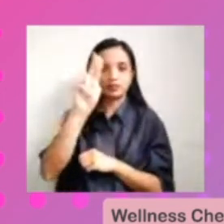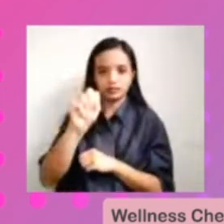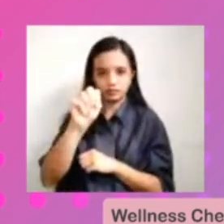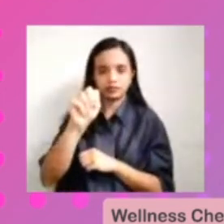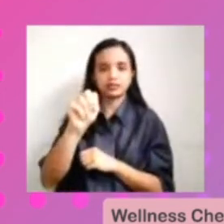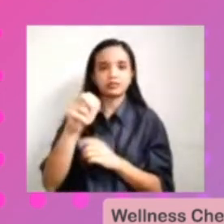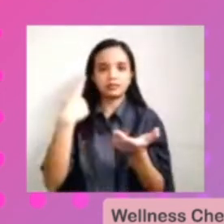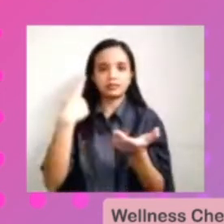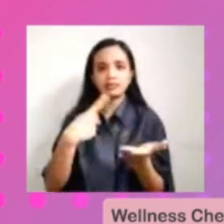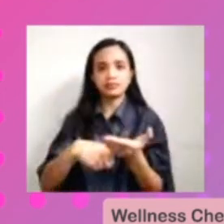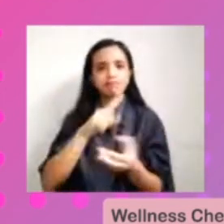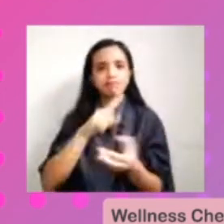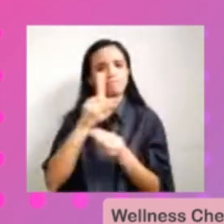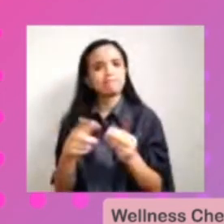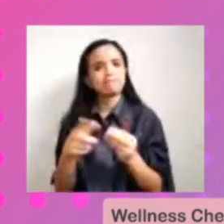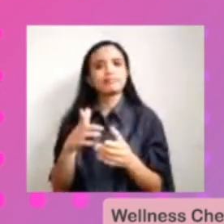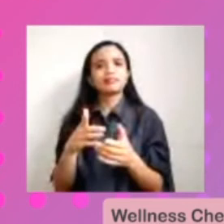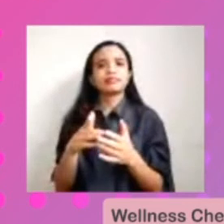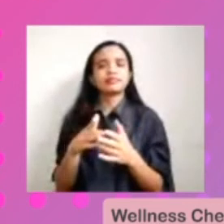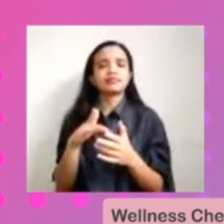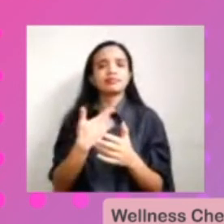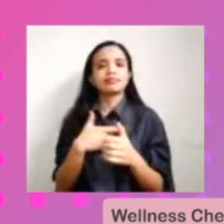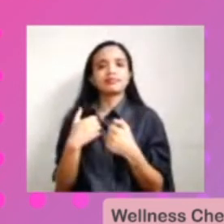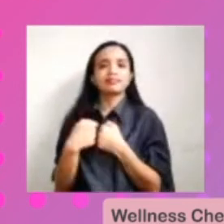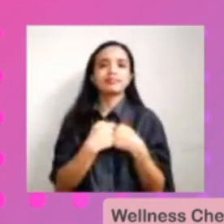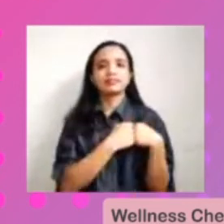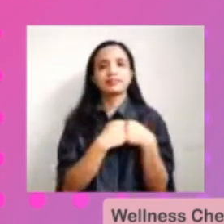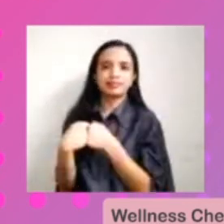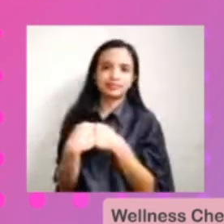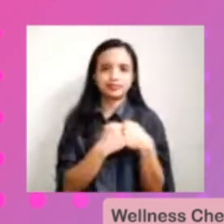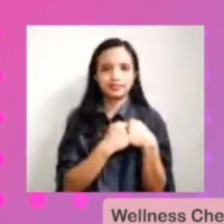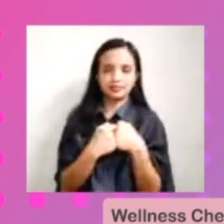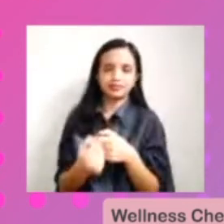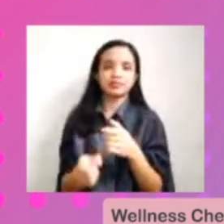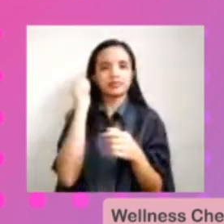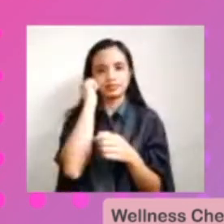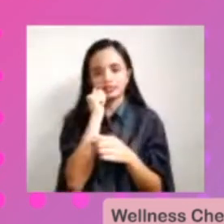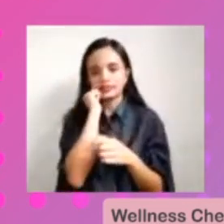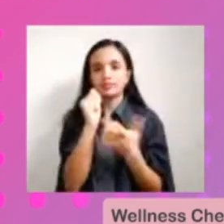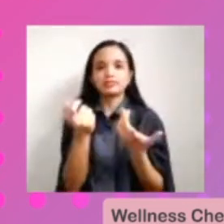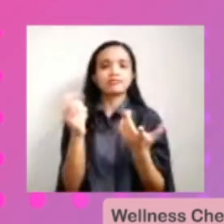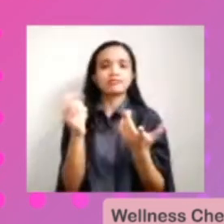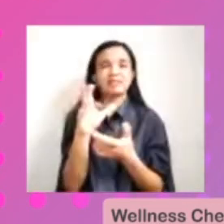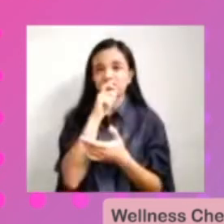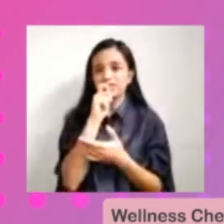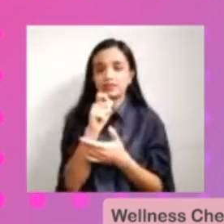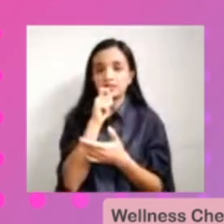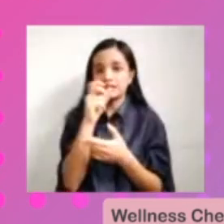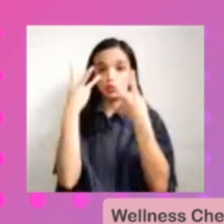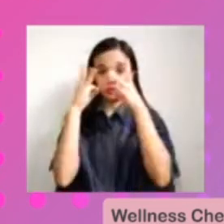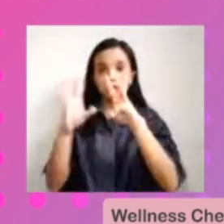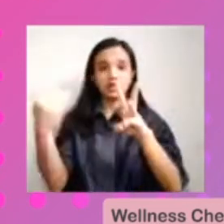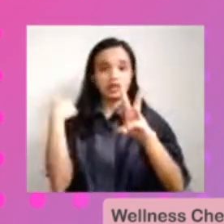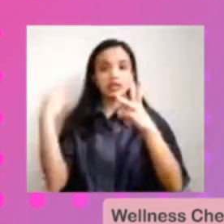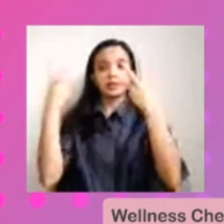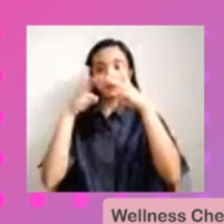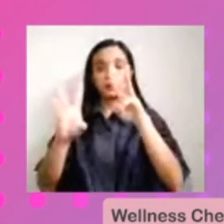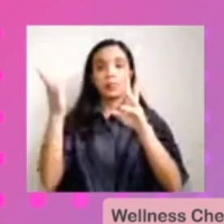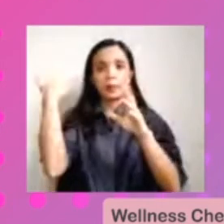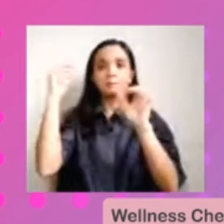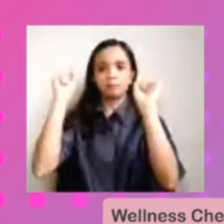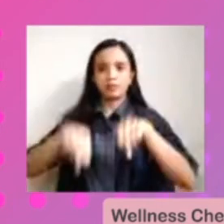kayong malagpasan ang mga nararanasan natin ngayon dahil sa COVID-19. So every Tuesday po, 9 a.m. to 10:30